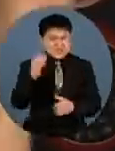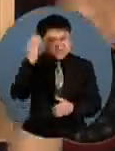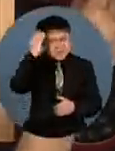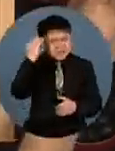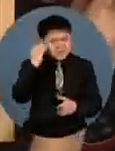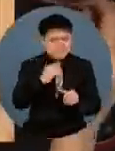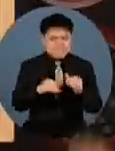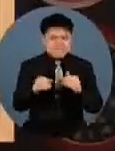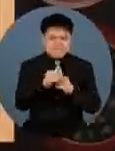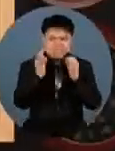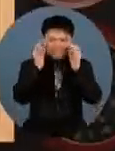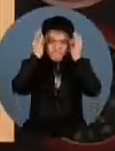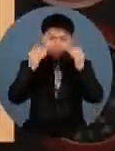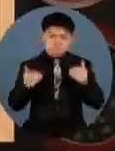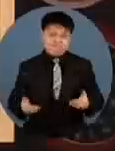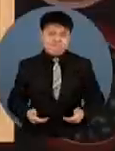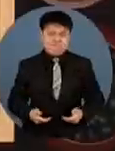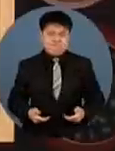내년에는.